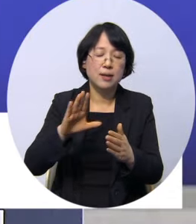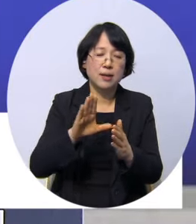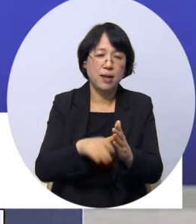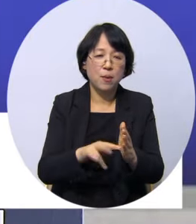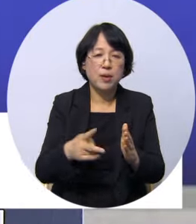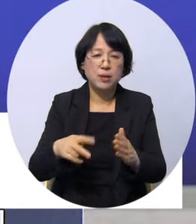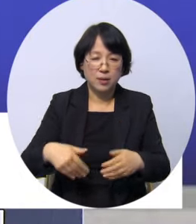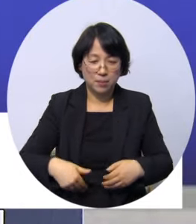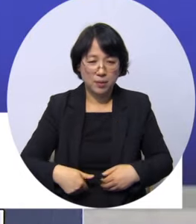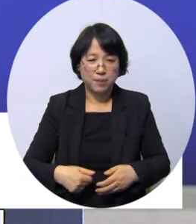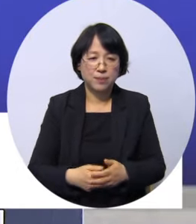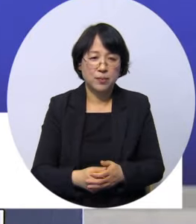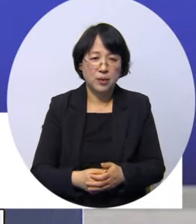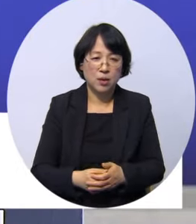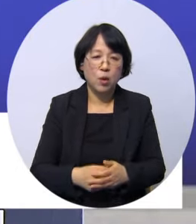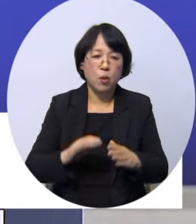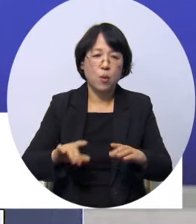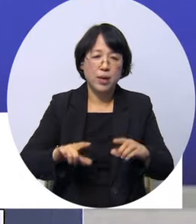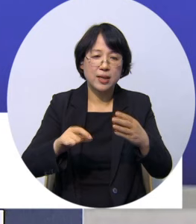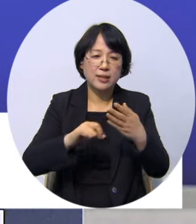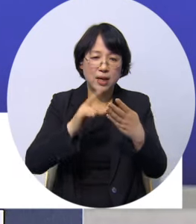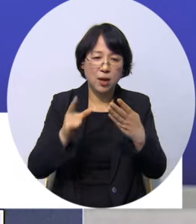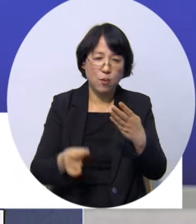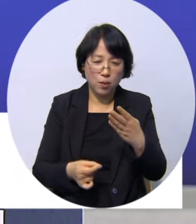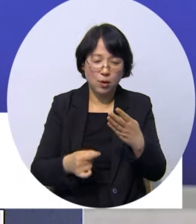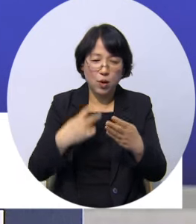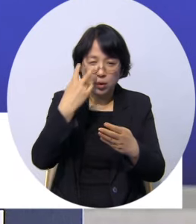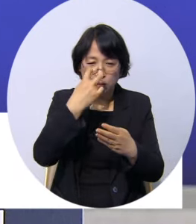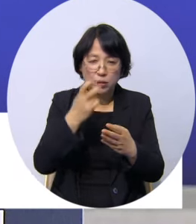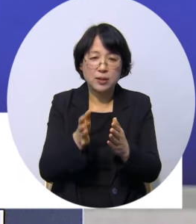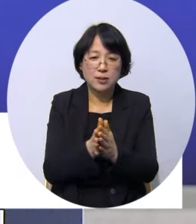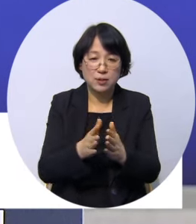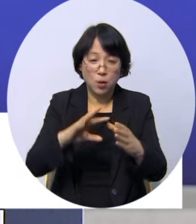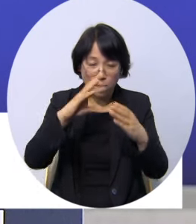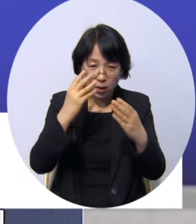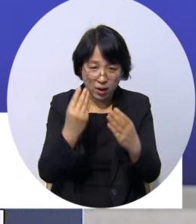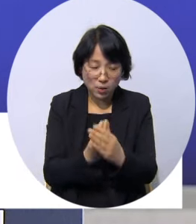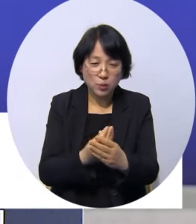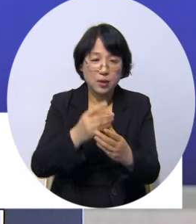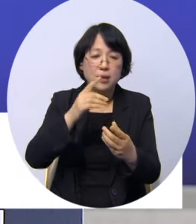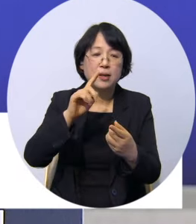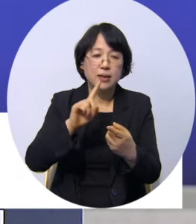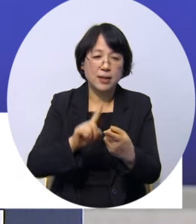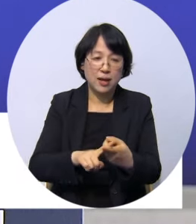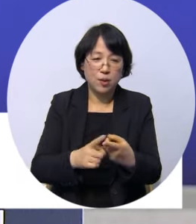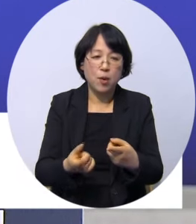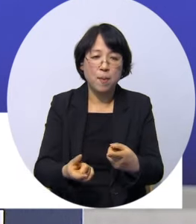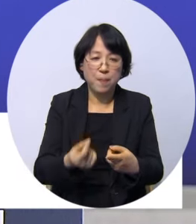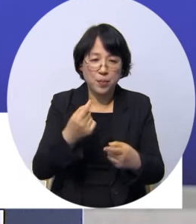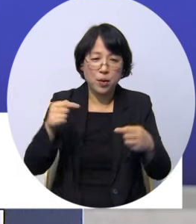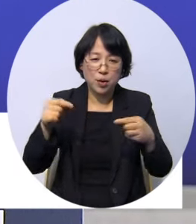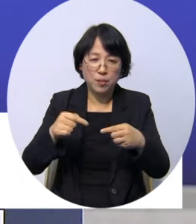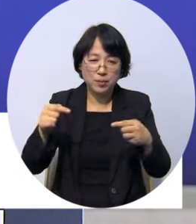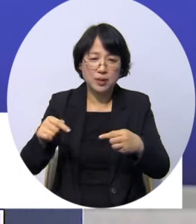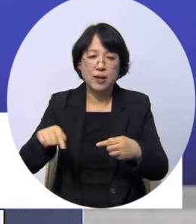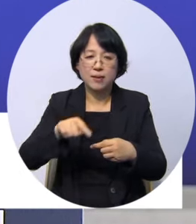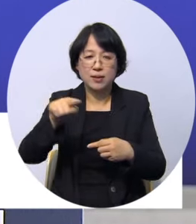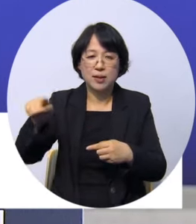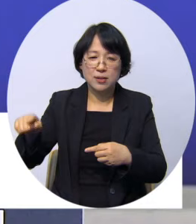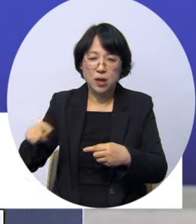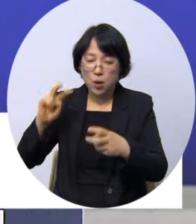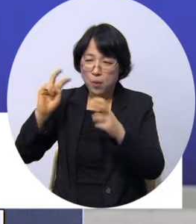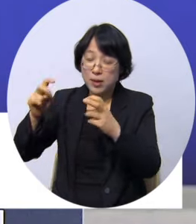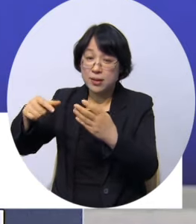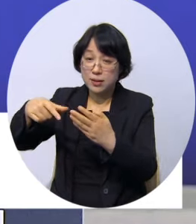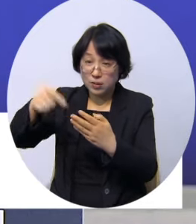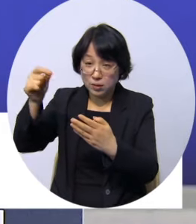4월 민자 사업 적격성 조사에 착수하고 완료되는 대로 우선 협상 대상자를